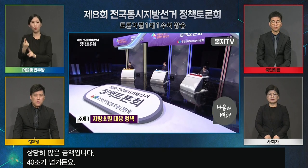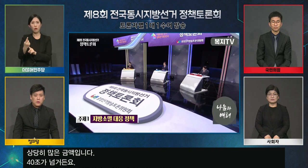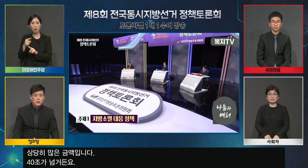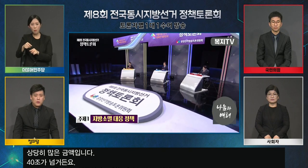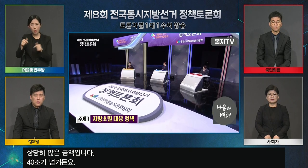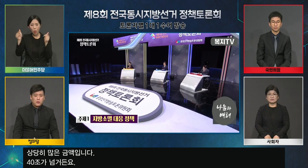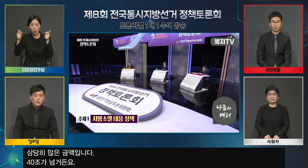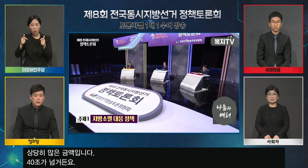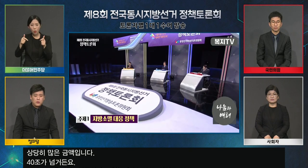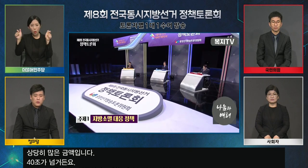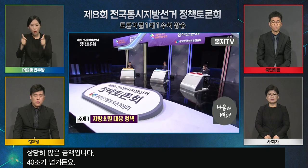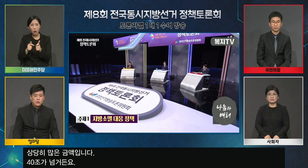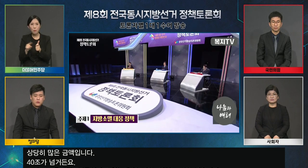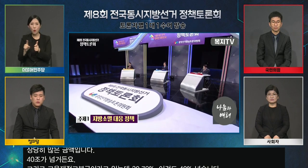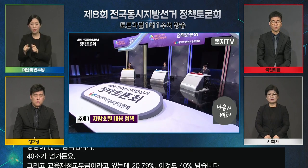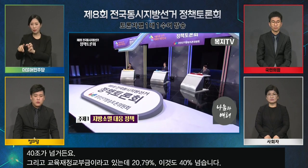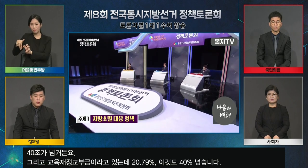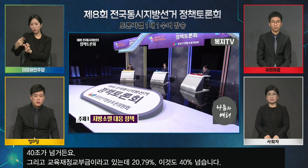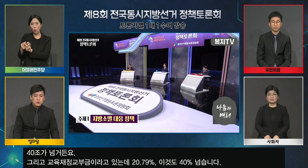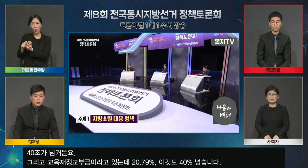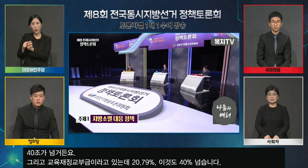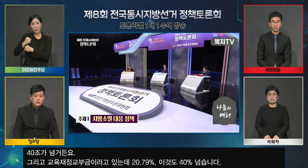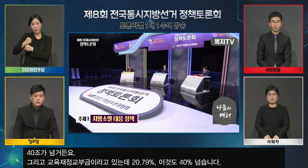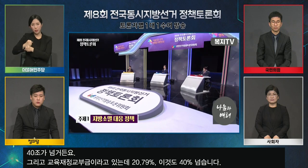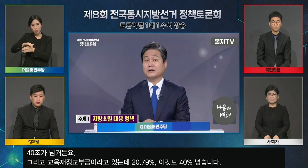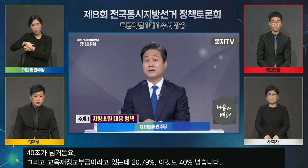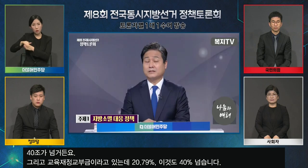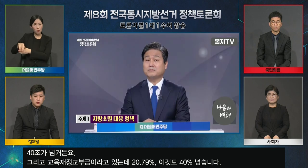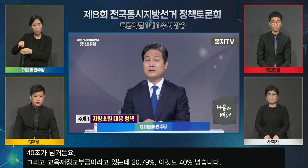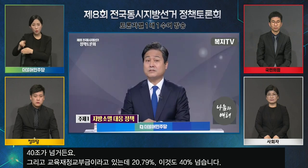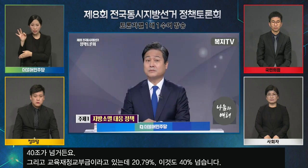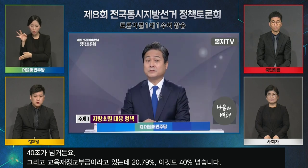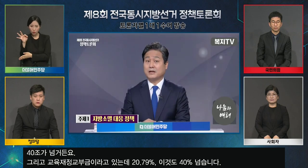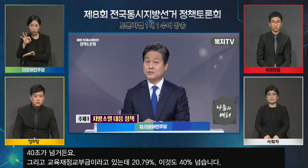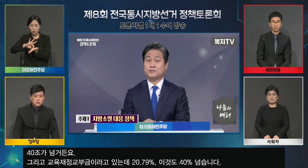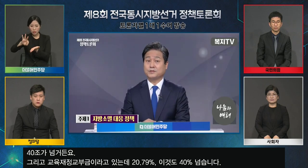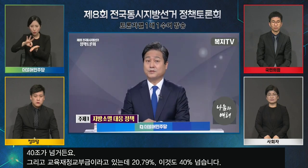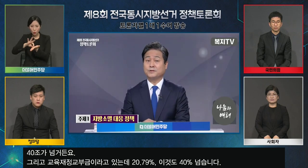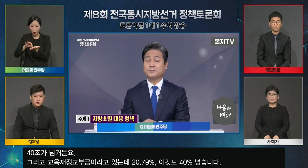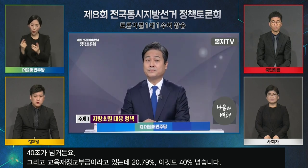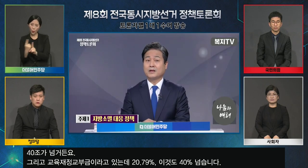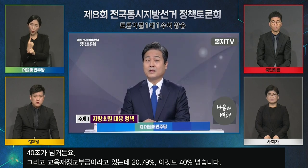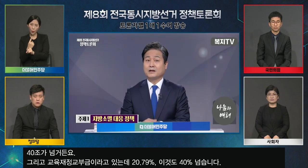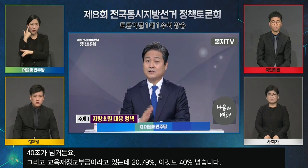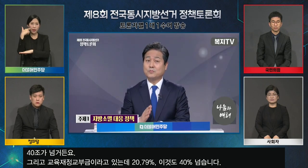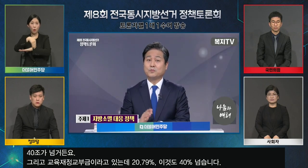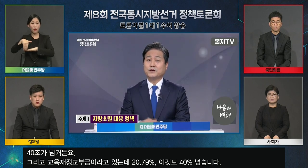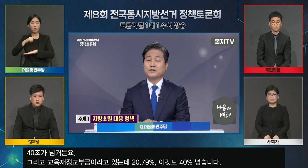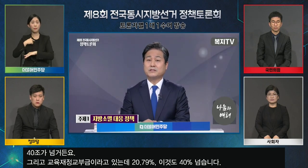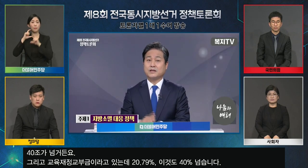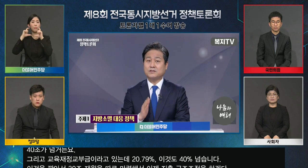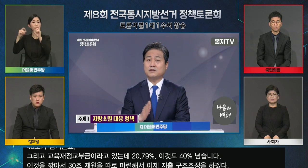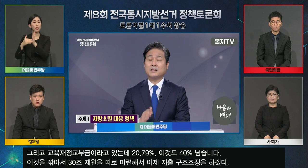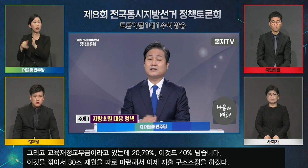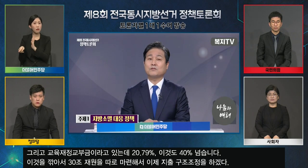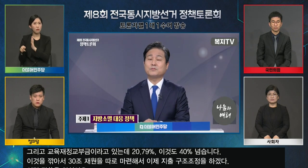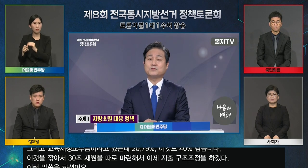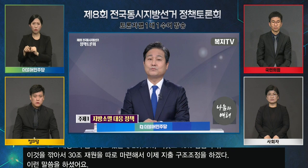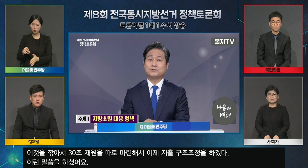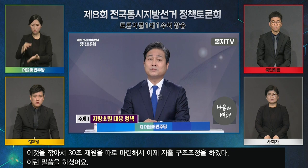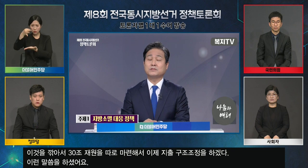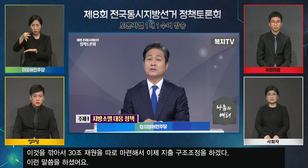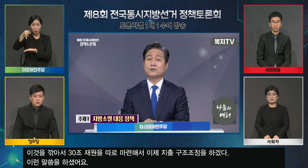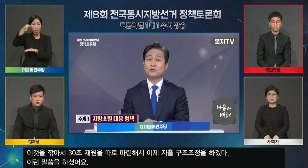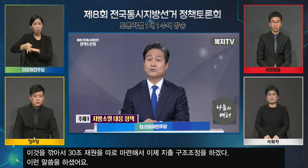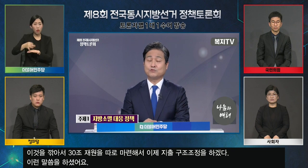재원을 따로 마련해서 이제 지출구조조정을 하겠다 이런 말씀을 하셨어요. 이걸 보면 재정을 깎겠다고